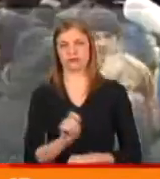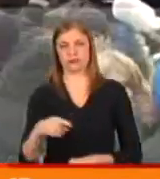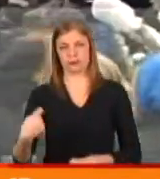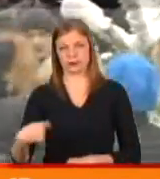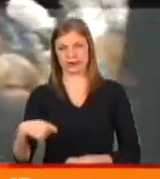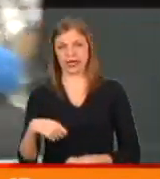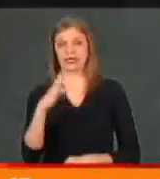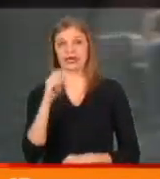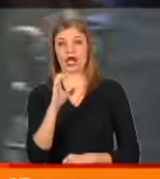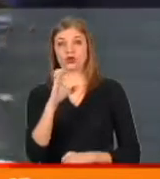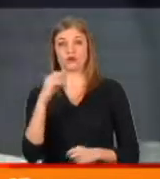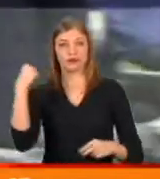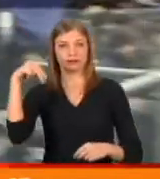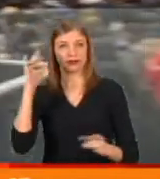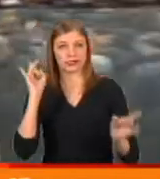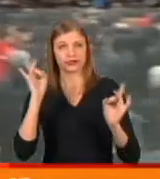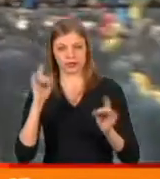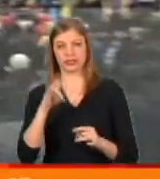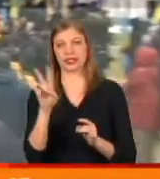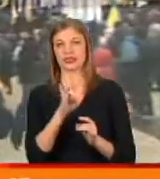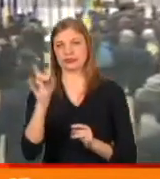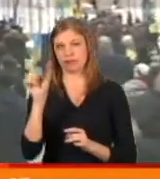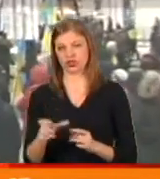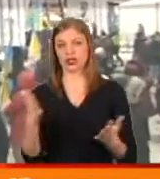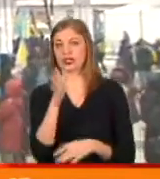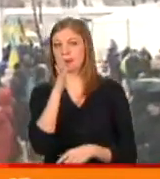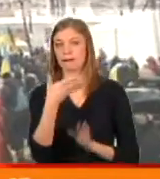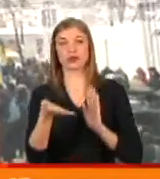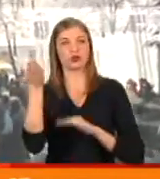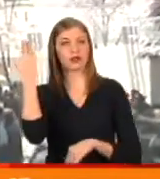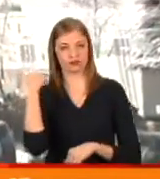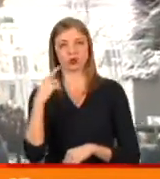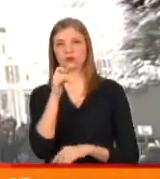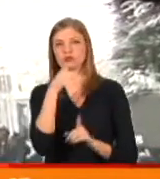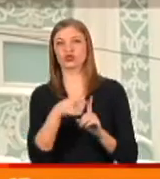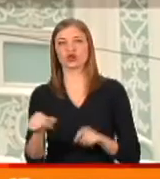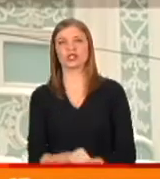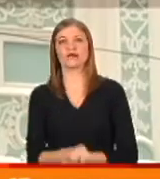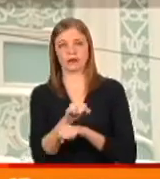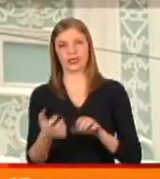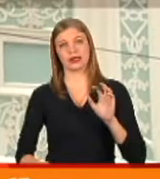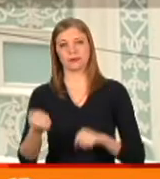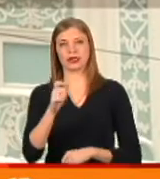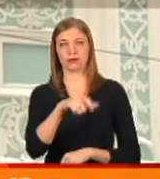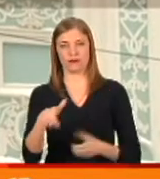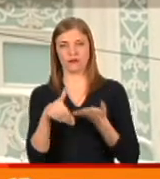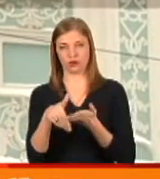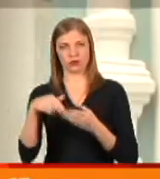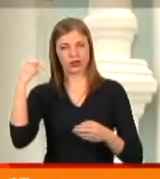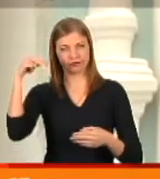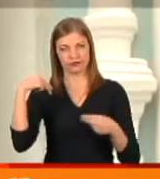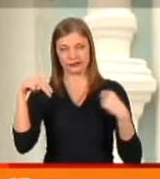президент. На Софіївській дзвіниці священик Іван Сидор, який 5 років тому за часів Майдану підтримував людей дзвонами.